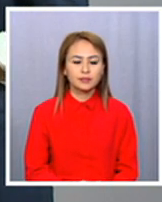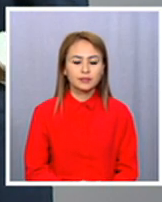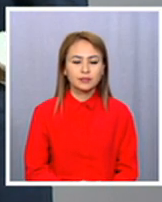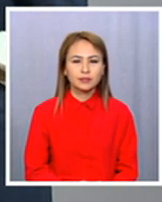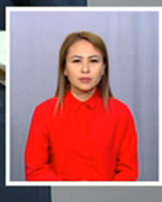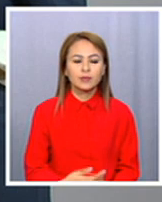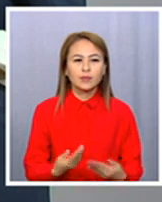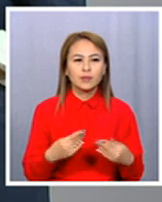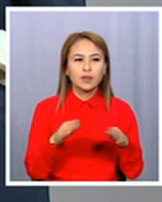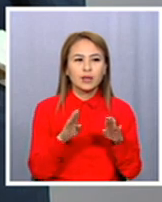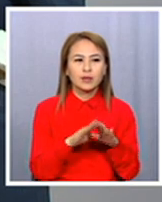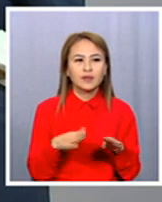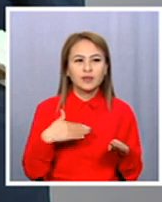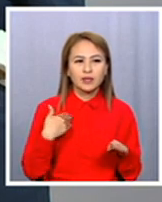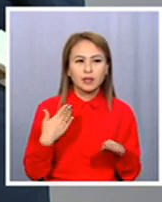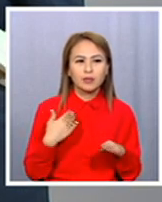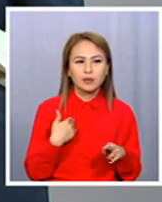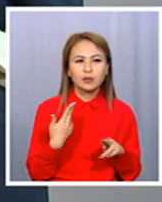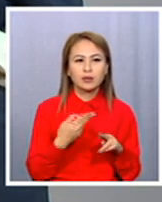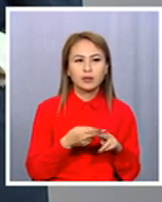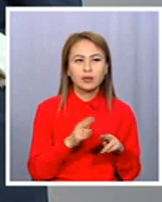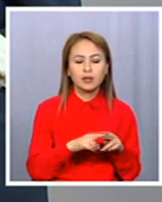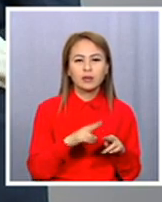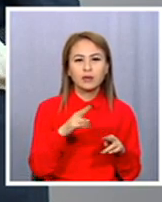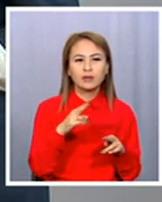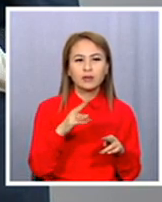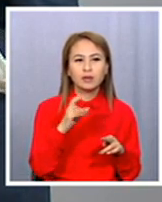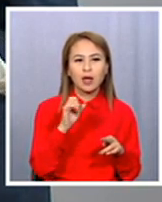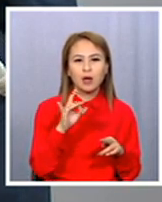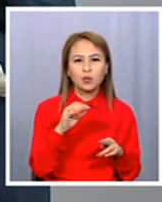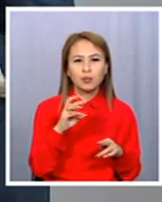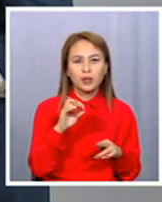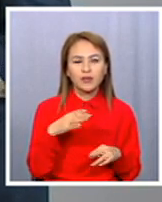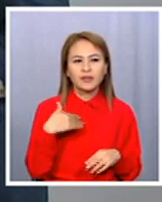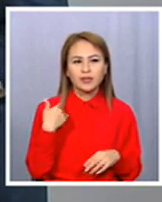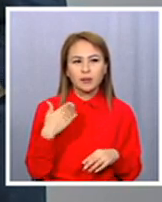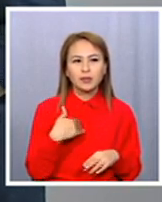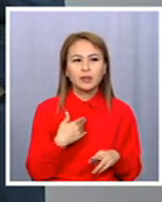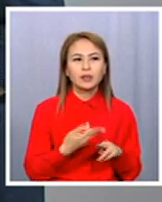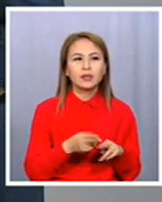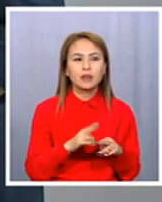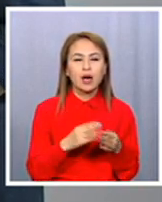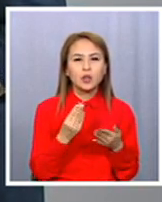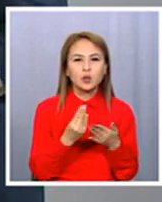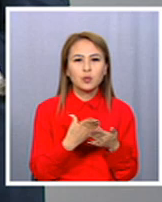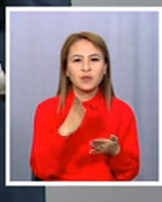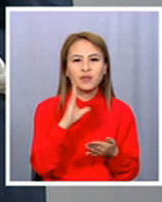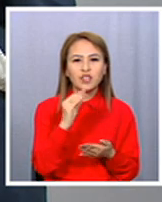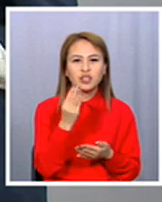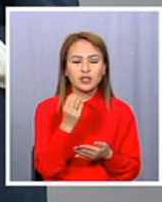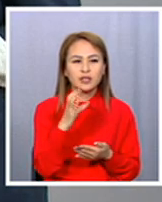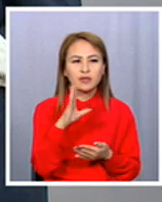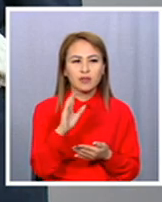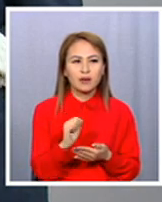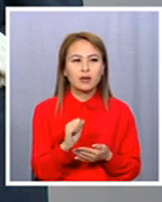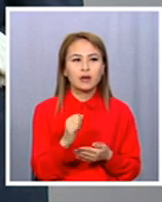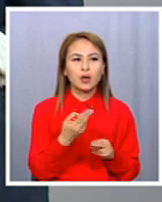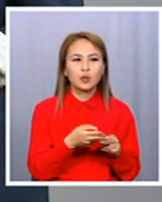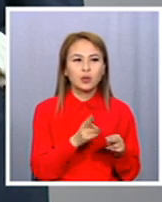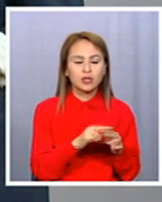Итак, ребята, витамин Дарумен. Витамины – это особые вещества,